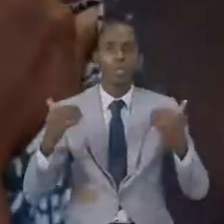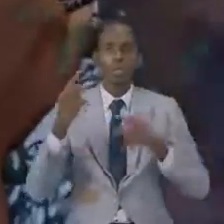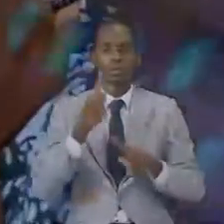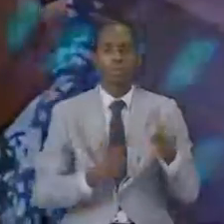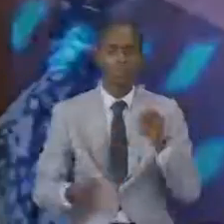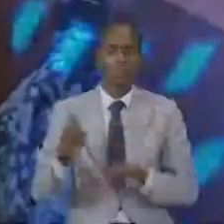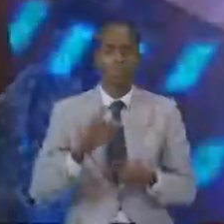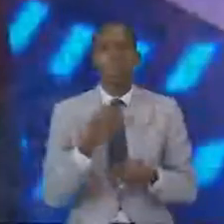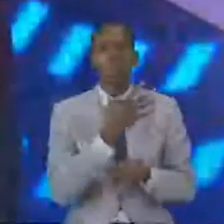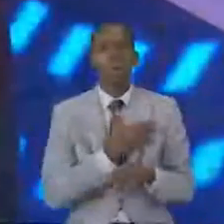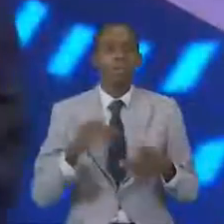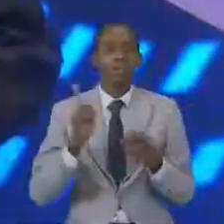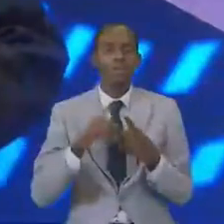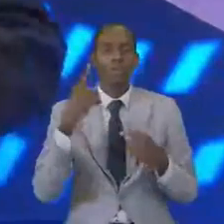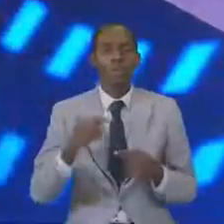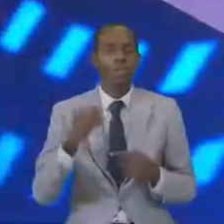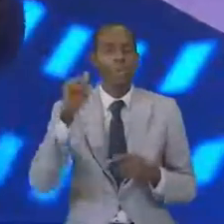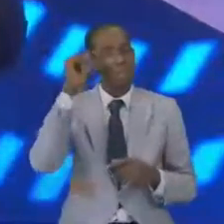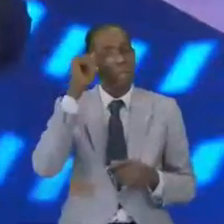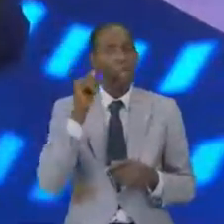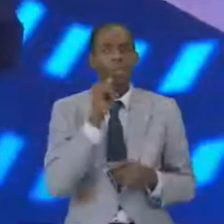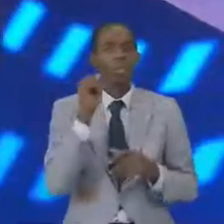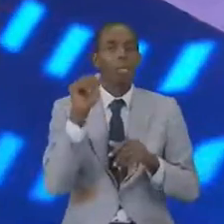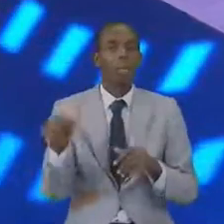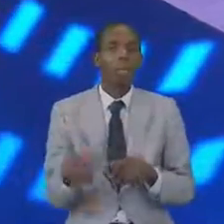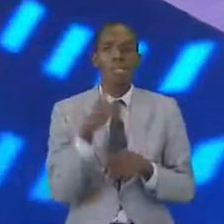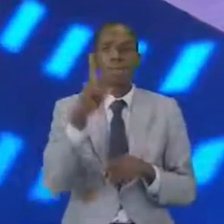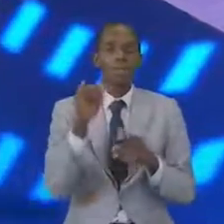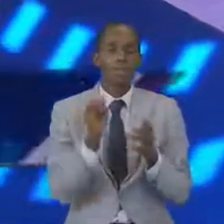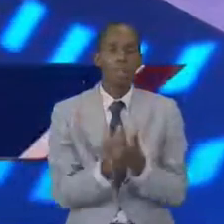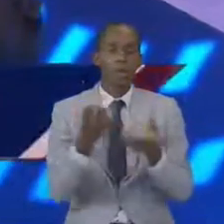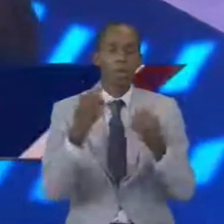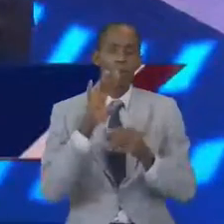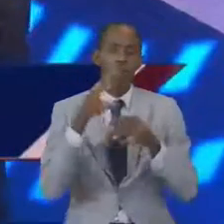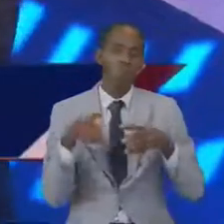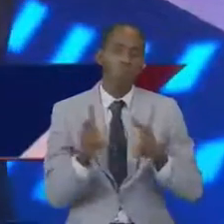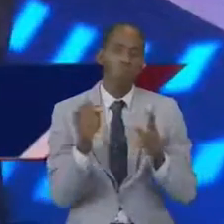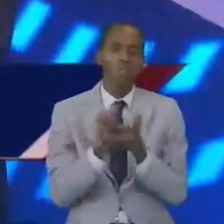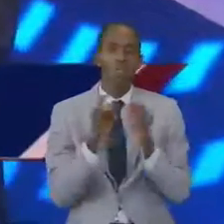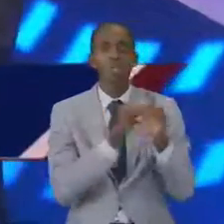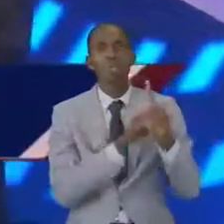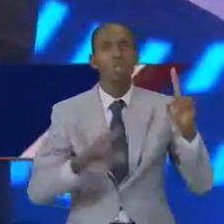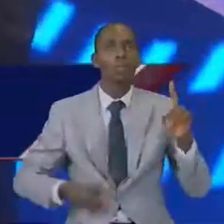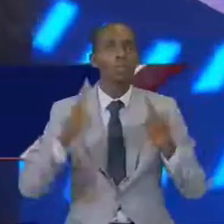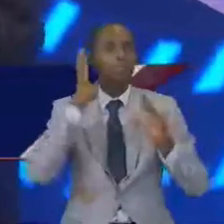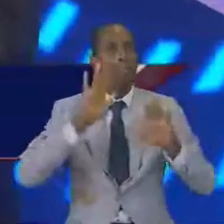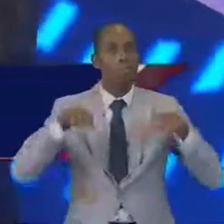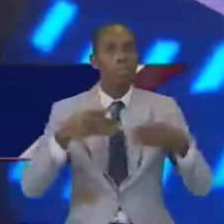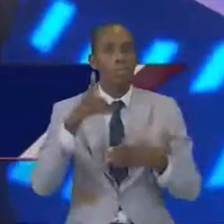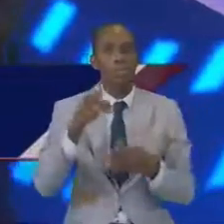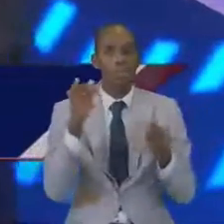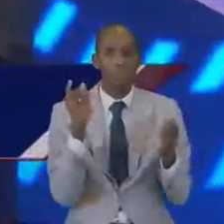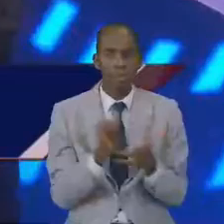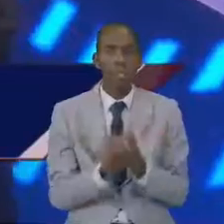envers les adultes quiconque vient sur votre chemin que le Seigneur vous donne l'opportunité